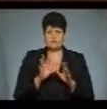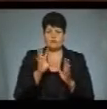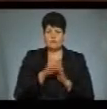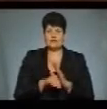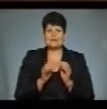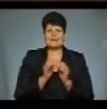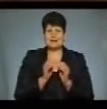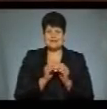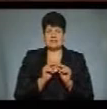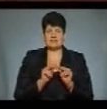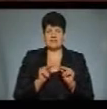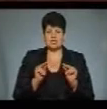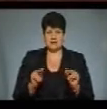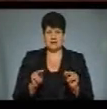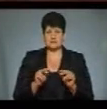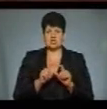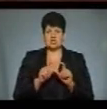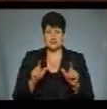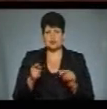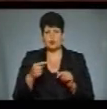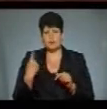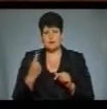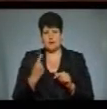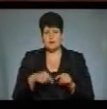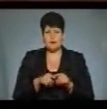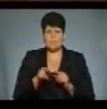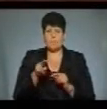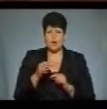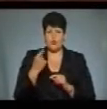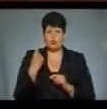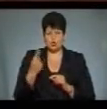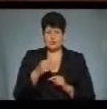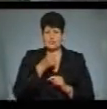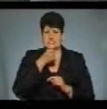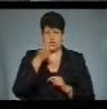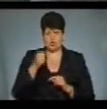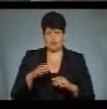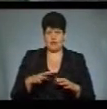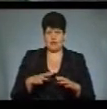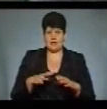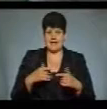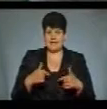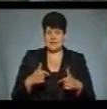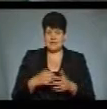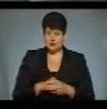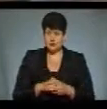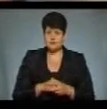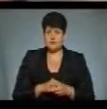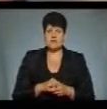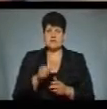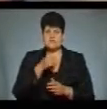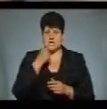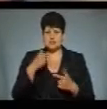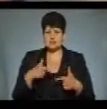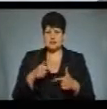входить 10 вчителів шкіл Тернополя та області, а також по одному старшому екзаменатору. Перед початком роботи старший екзаменатор